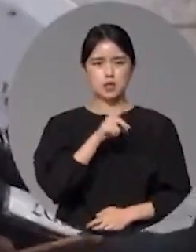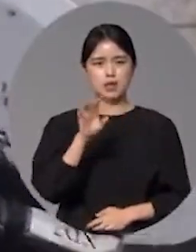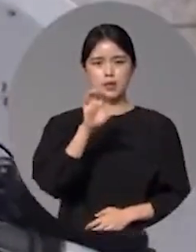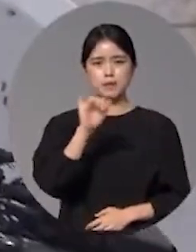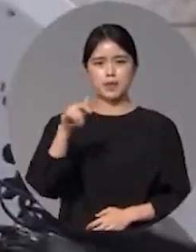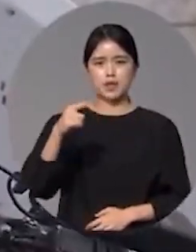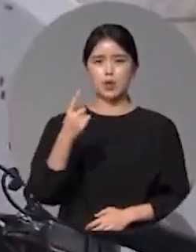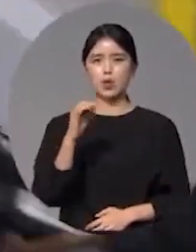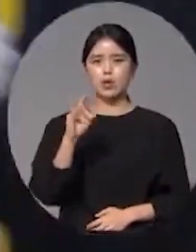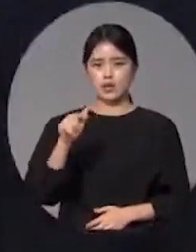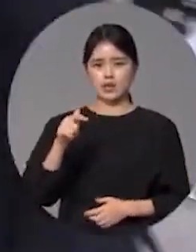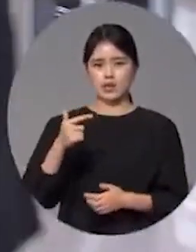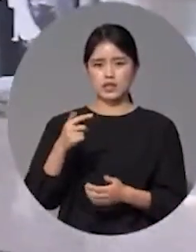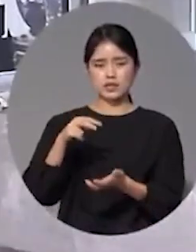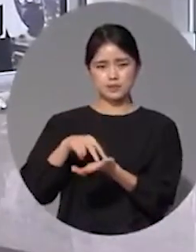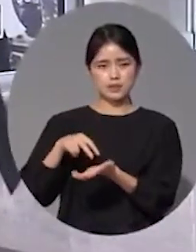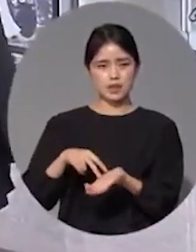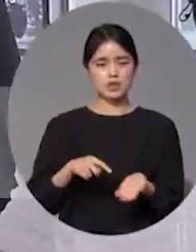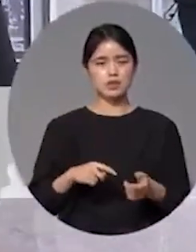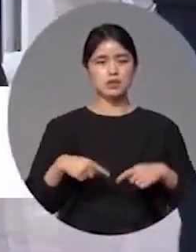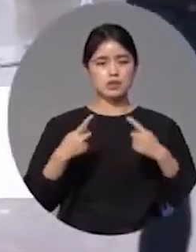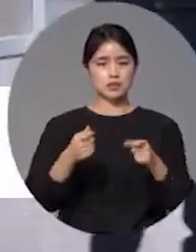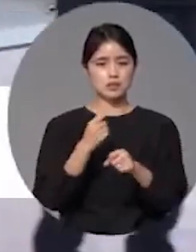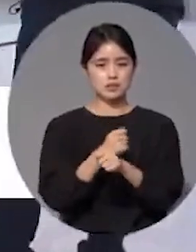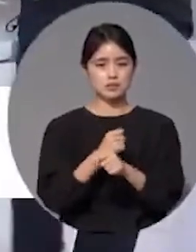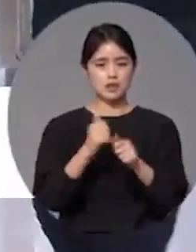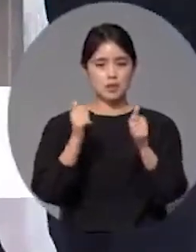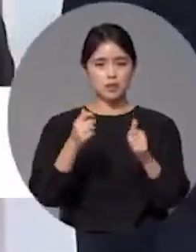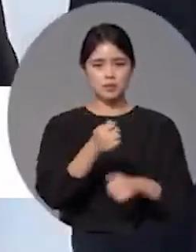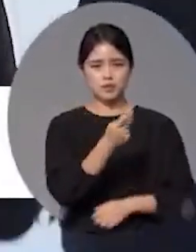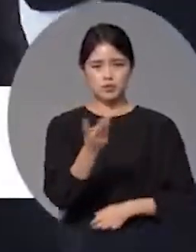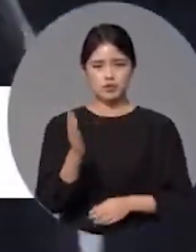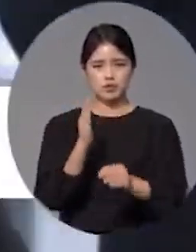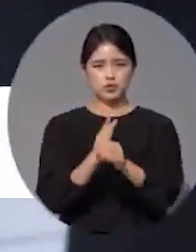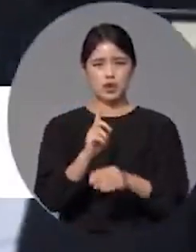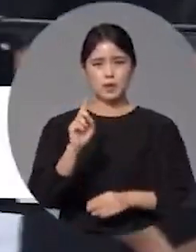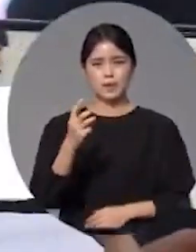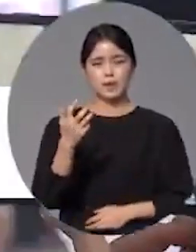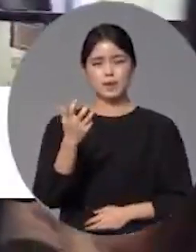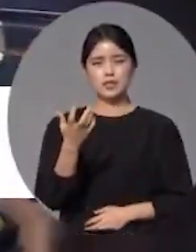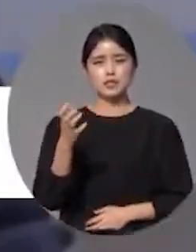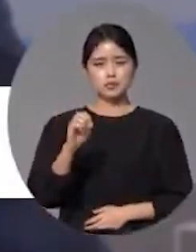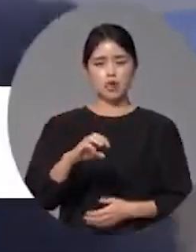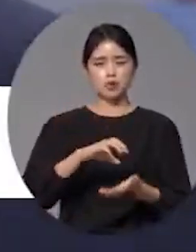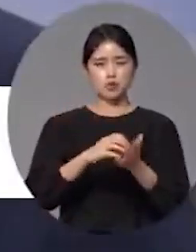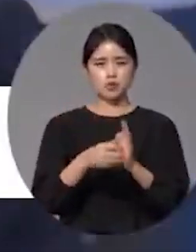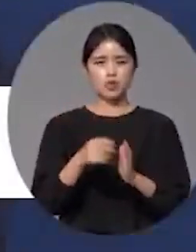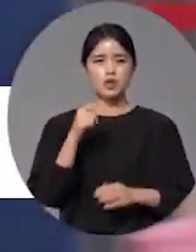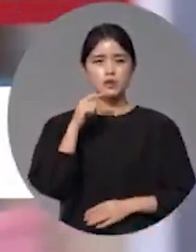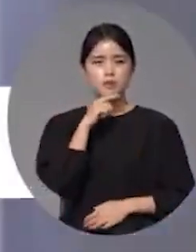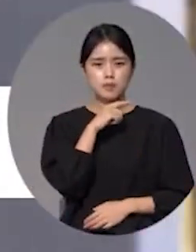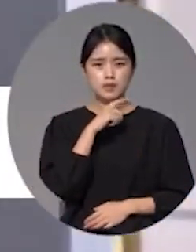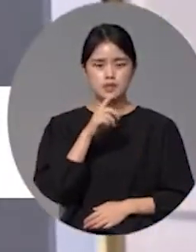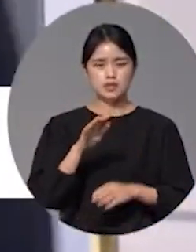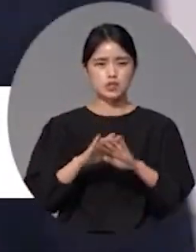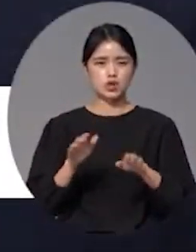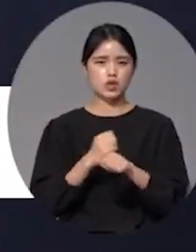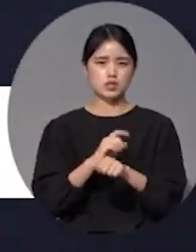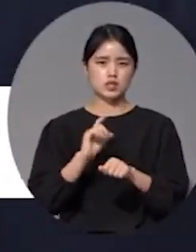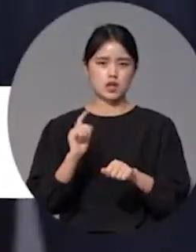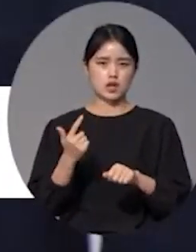출석했습니다 법정에 선 여러 혐의 가운데 180 2억원 상당의 채권을 회계 처리 하지 않고